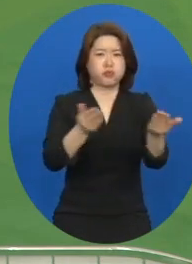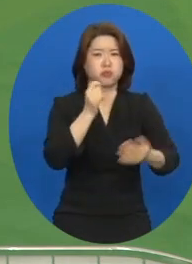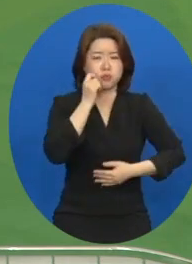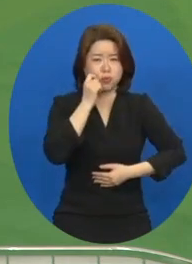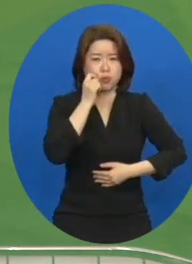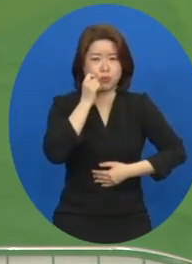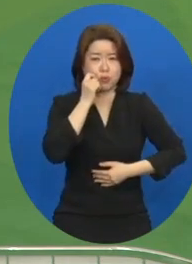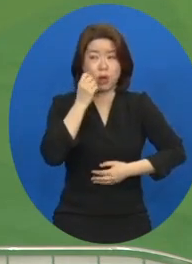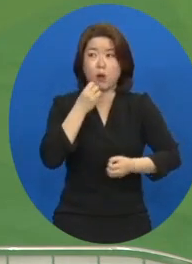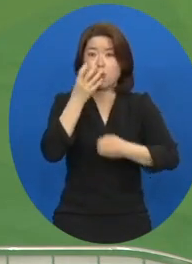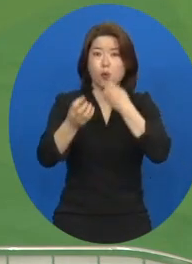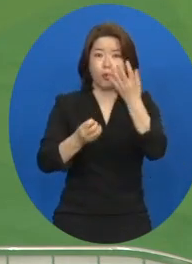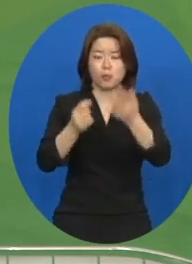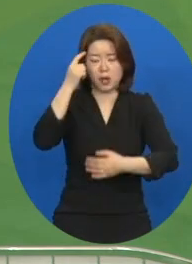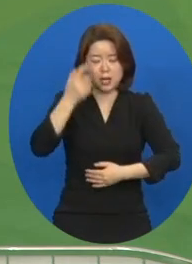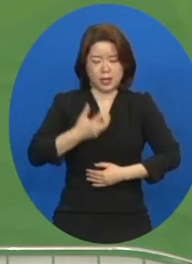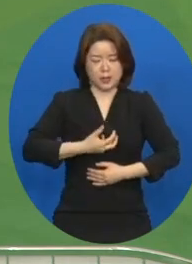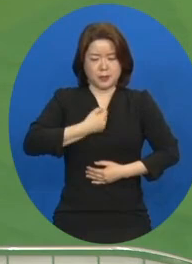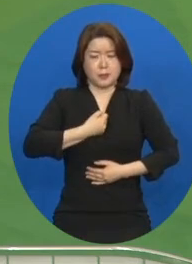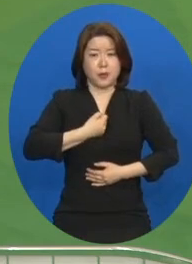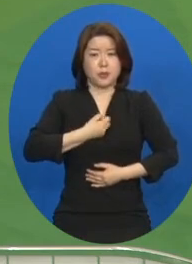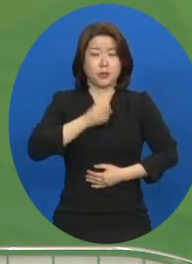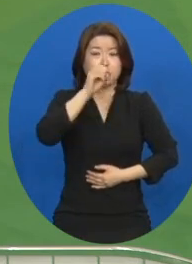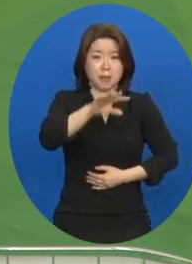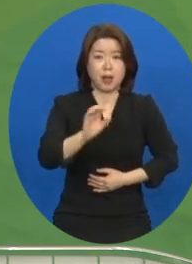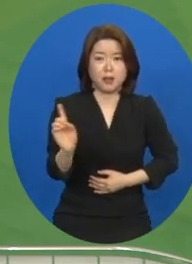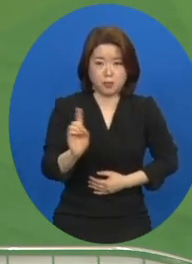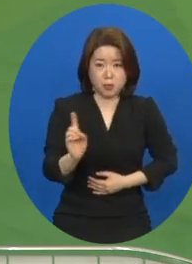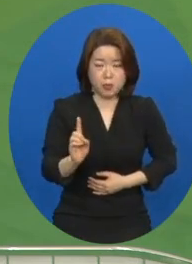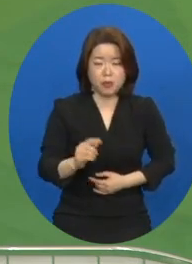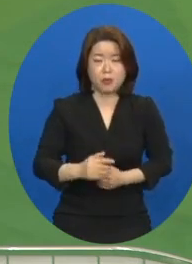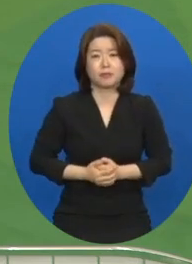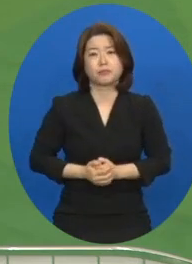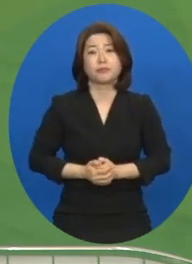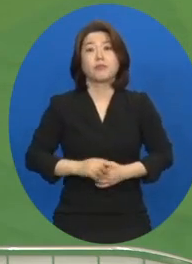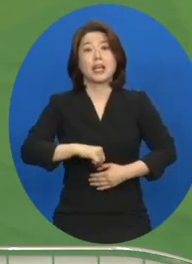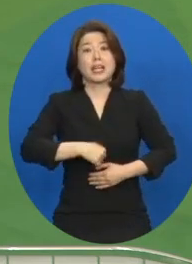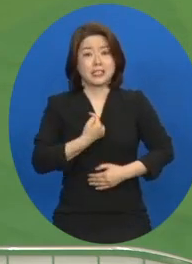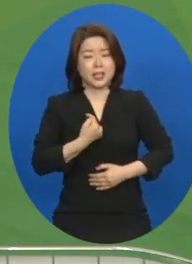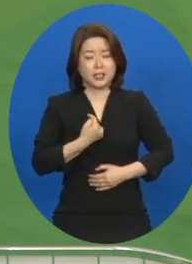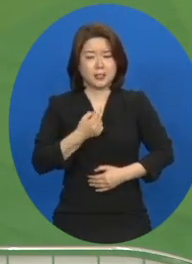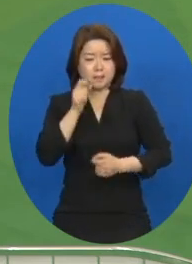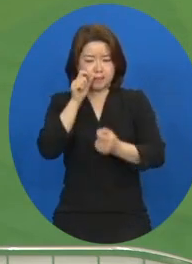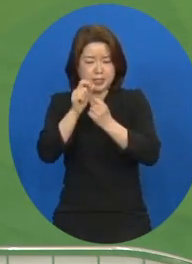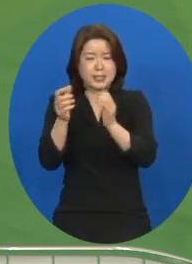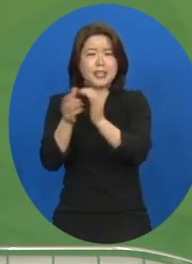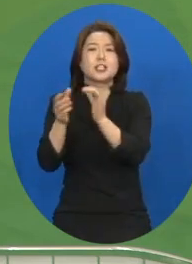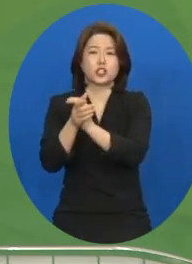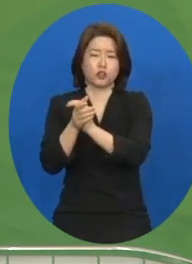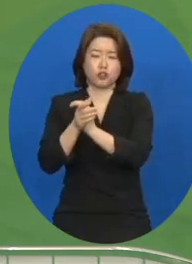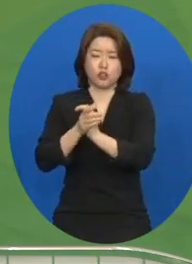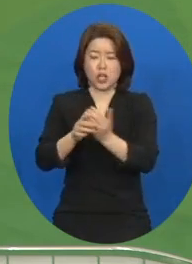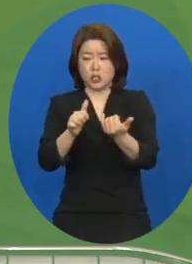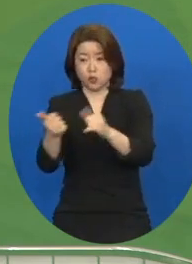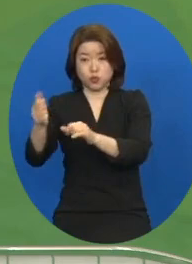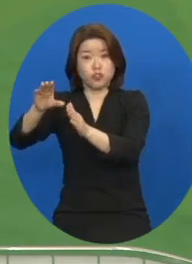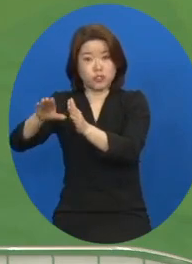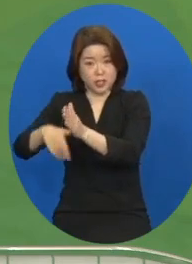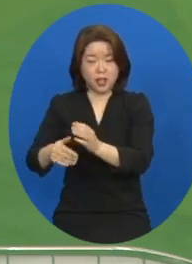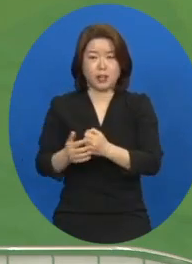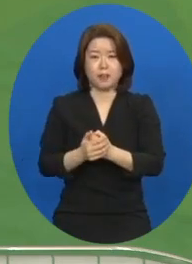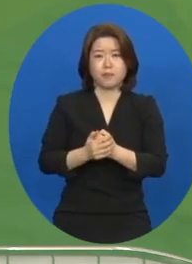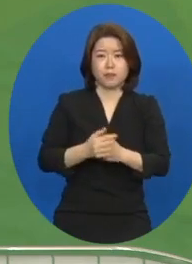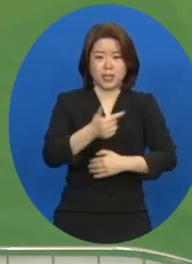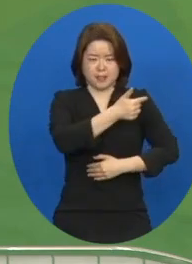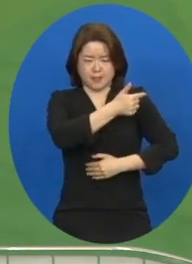그러면서 아주 충격적인 고백을 했습니다. 자기의 친구가 세상을 떠날 때